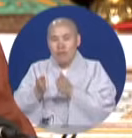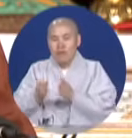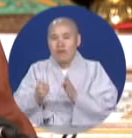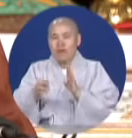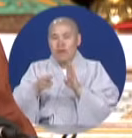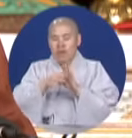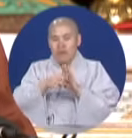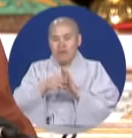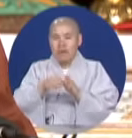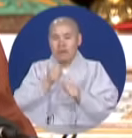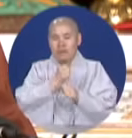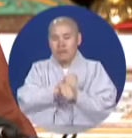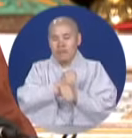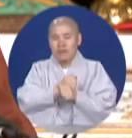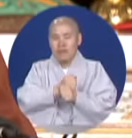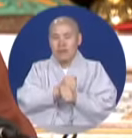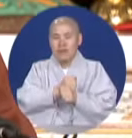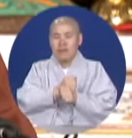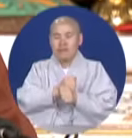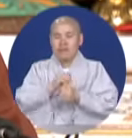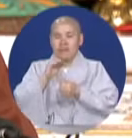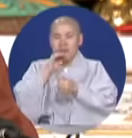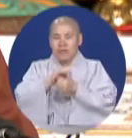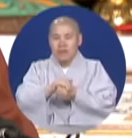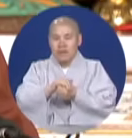그 신라 시대에